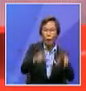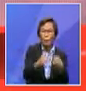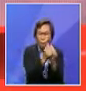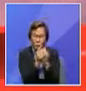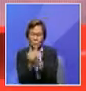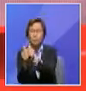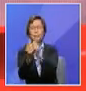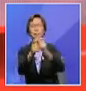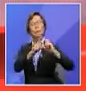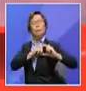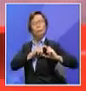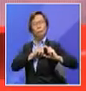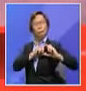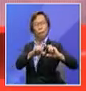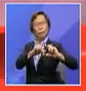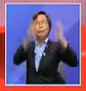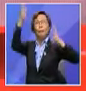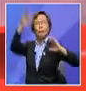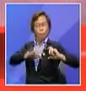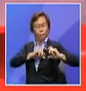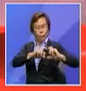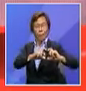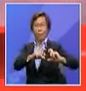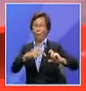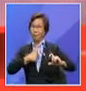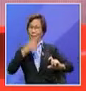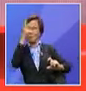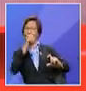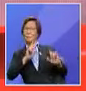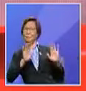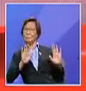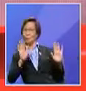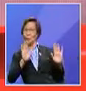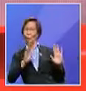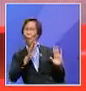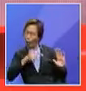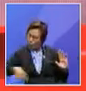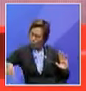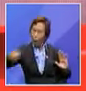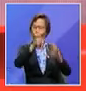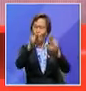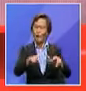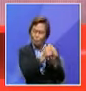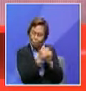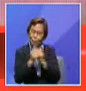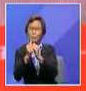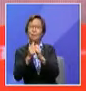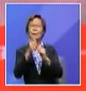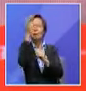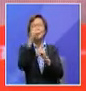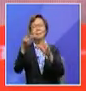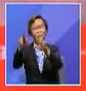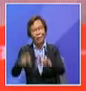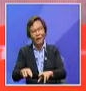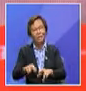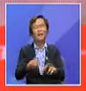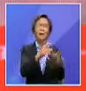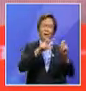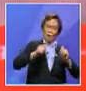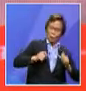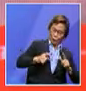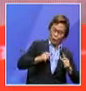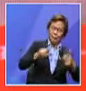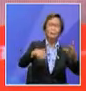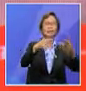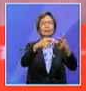untuk sama-sama prihatin. Jadi Malaysia Prihatin ini bukan kerajaan sahaja yang prihatin. Kerajaan, rakyat, sektor